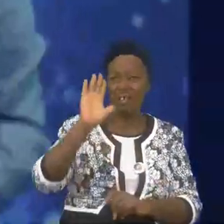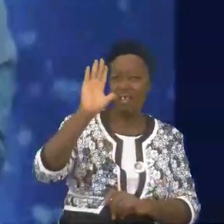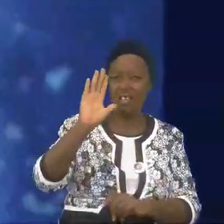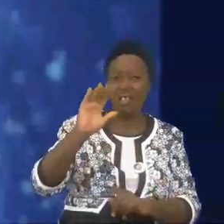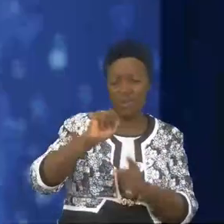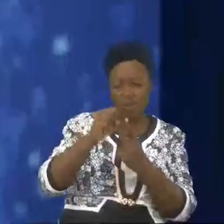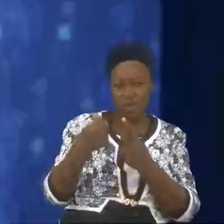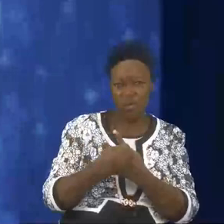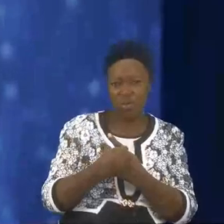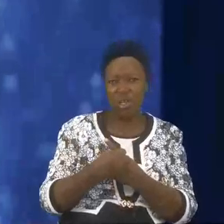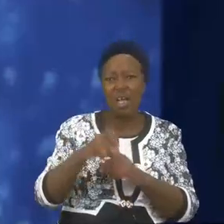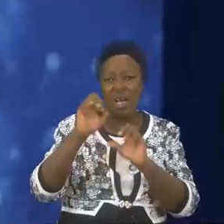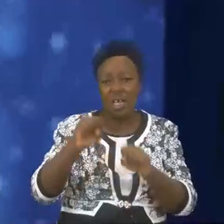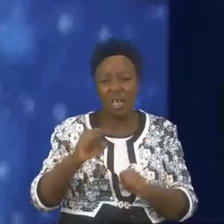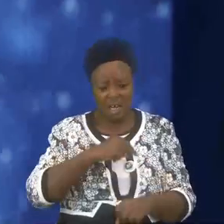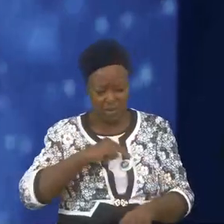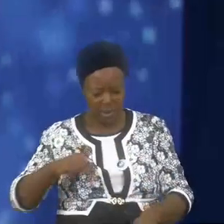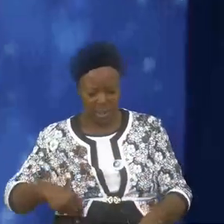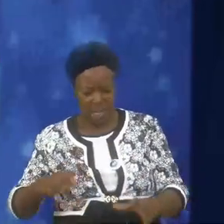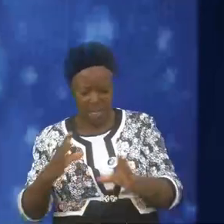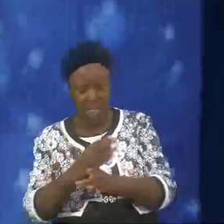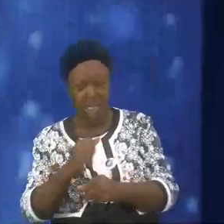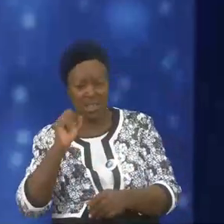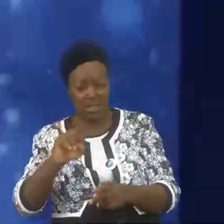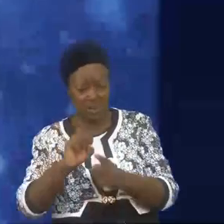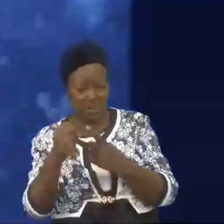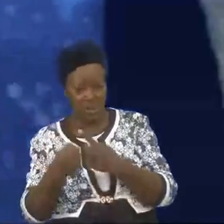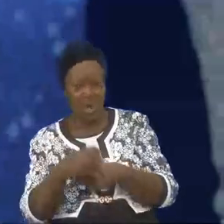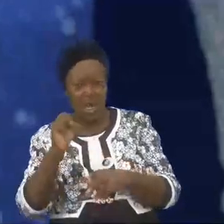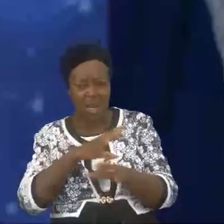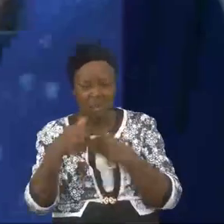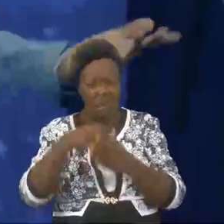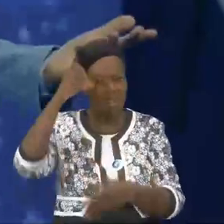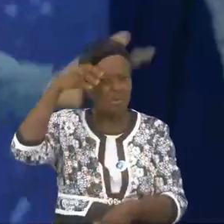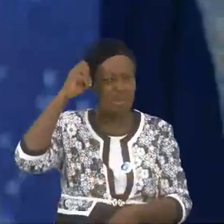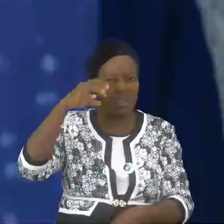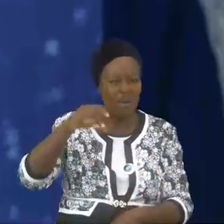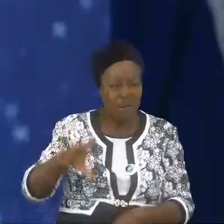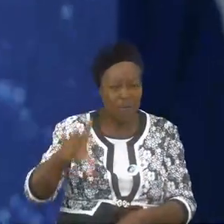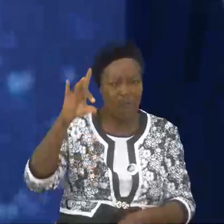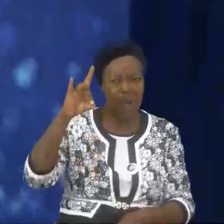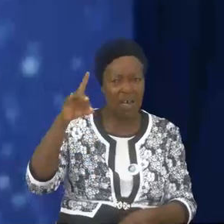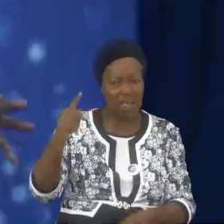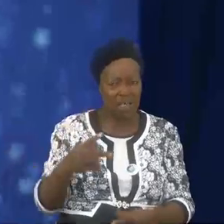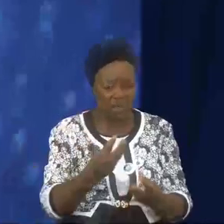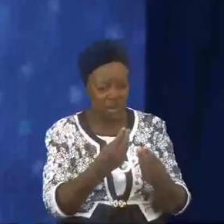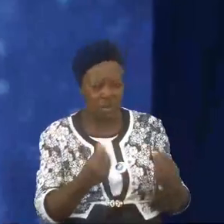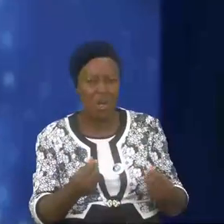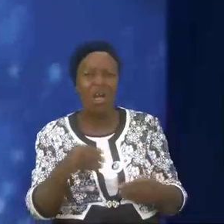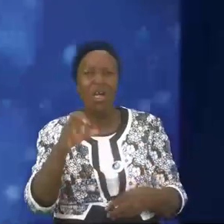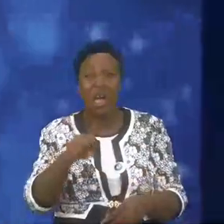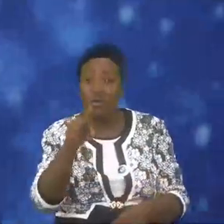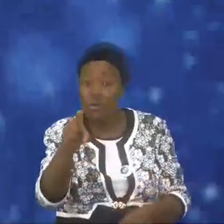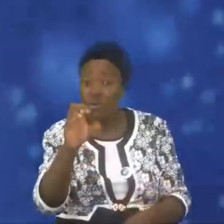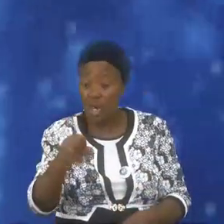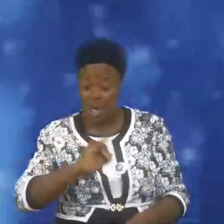peut recevoir la solution? Est-ce que ces magiciens et ces astrologues, est-ce qu'ils peuvent trouver la solution? Est-ce